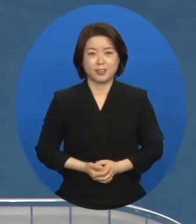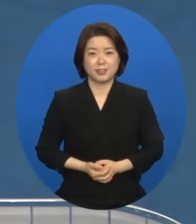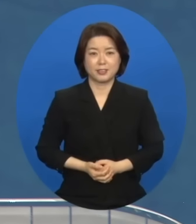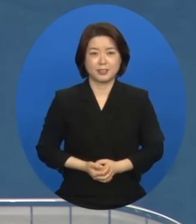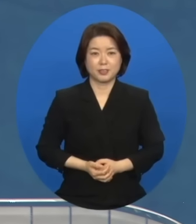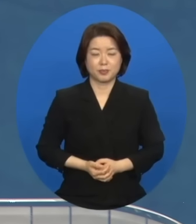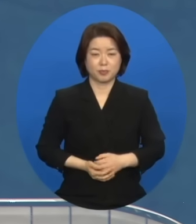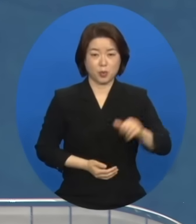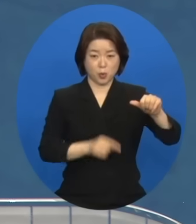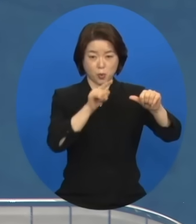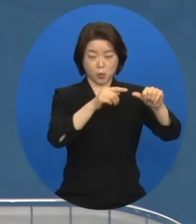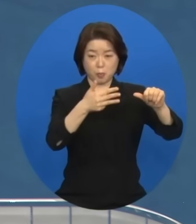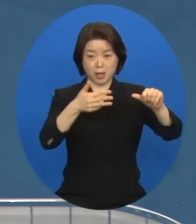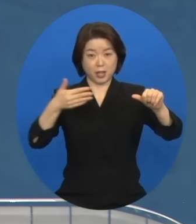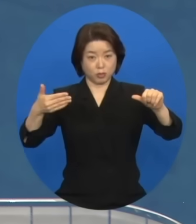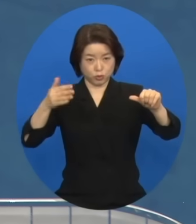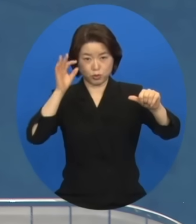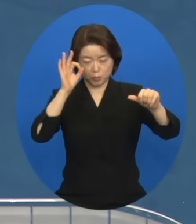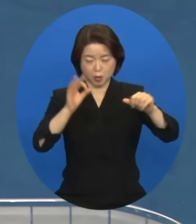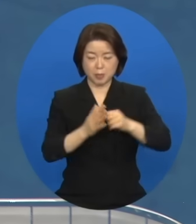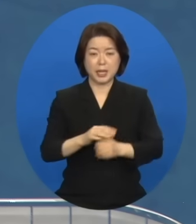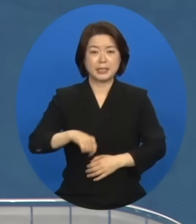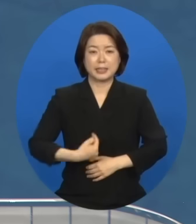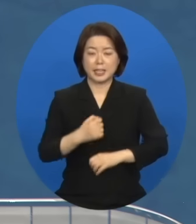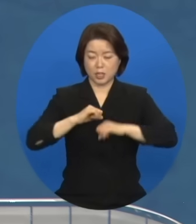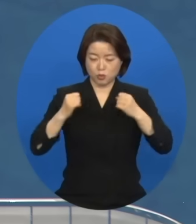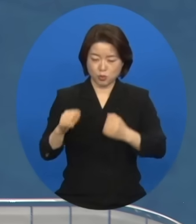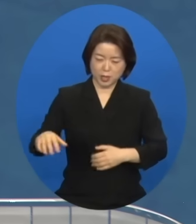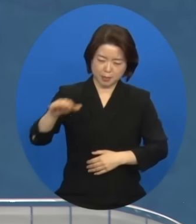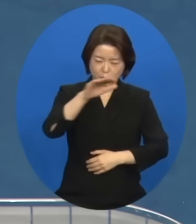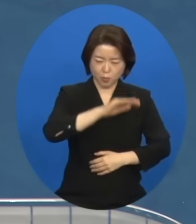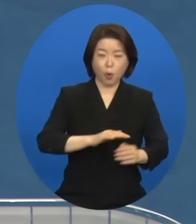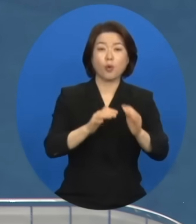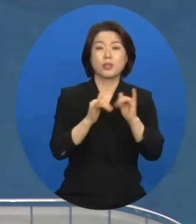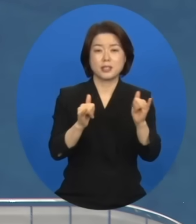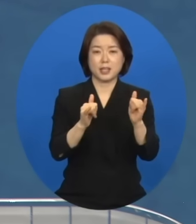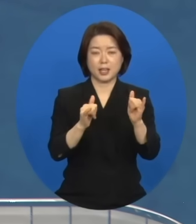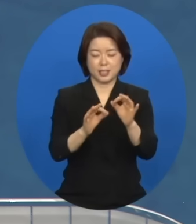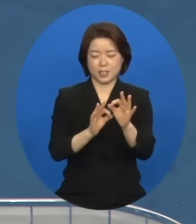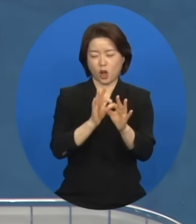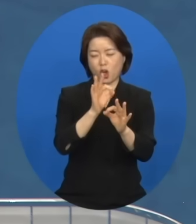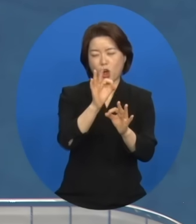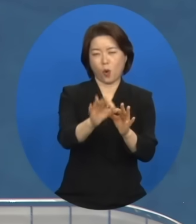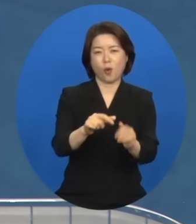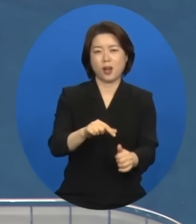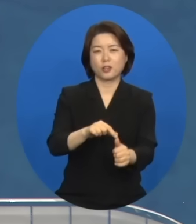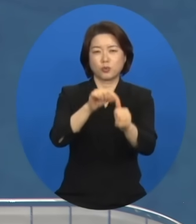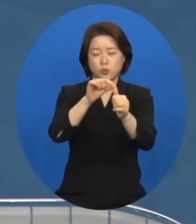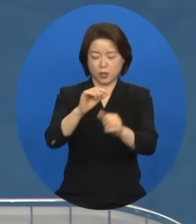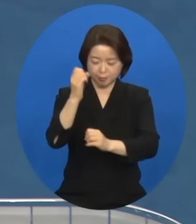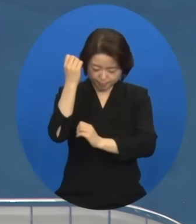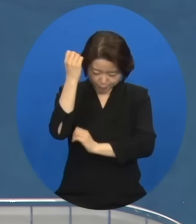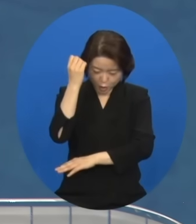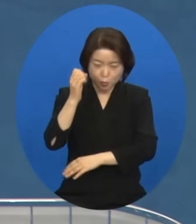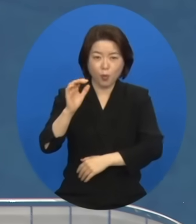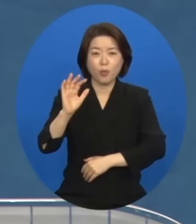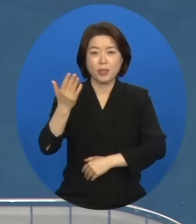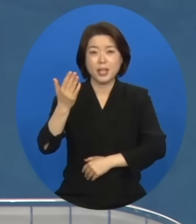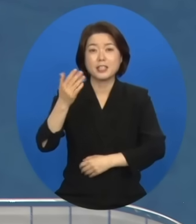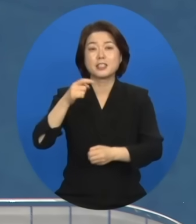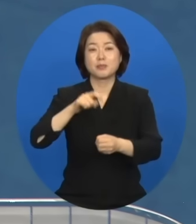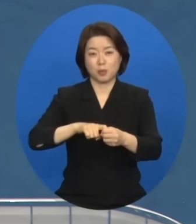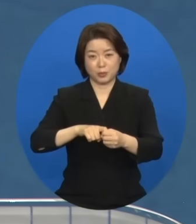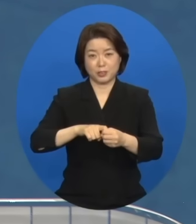여기 8절 9절에 보면 자기에게 순종하는 모든 자에게 영원한 구원의 근원이 되시기 위함이라